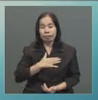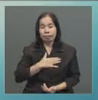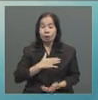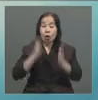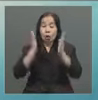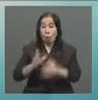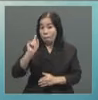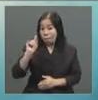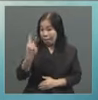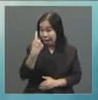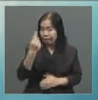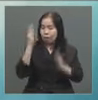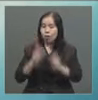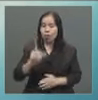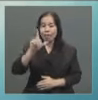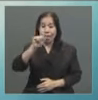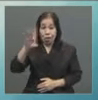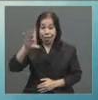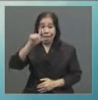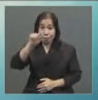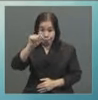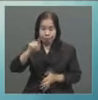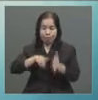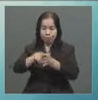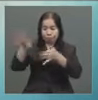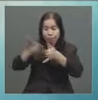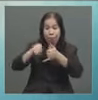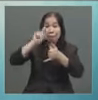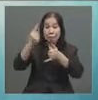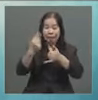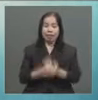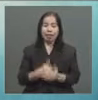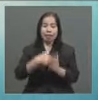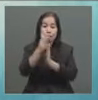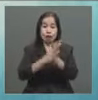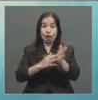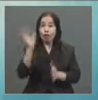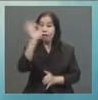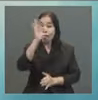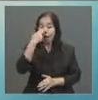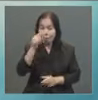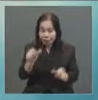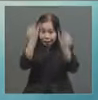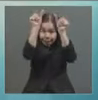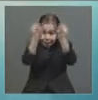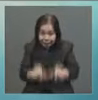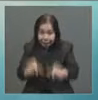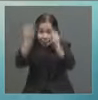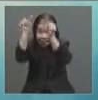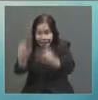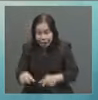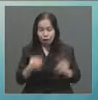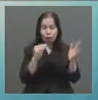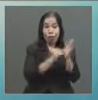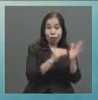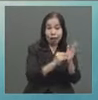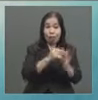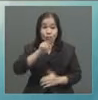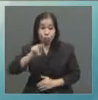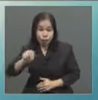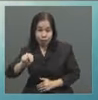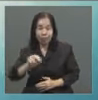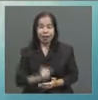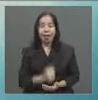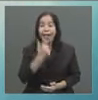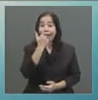ใหม่นะครับอันนี้มีความสำคัญก็คือกราฟสีฟ้าที่เป็นกราฟแท่งคือกรุงเทพและนนทบุรี